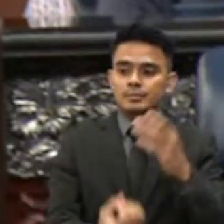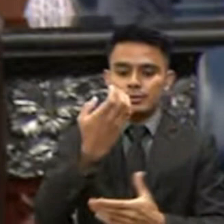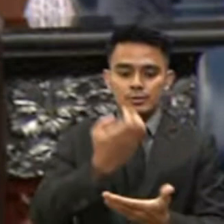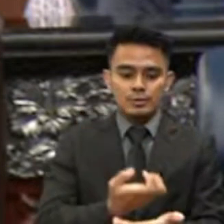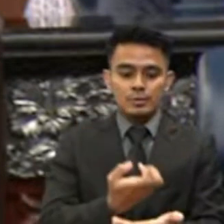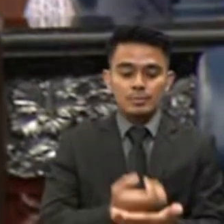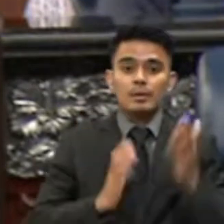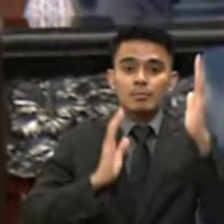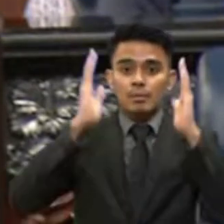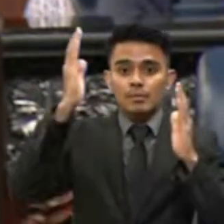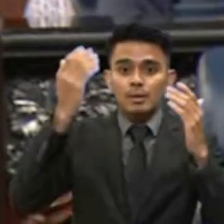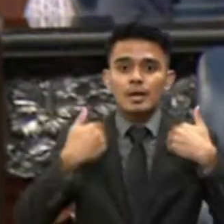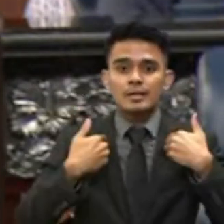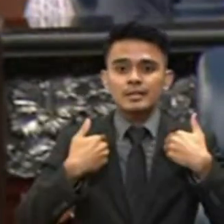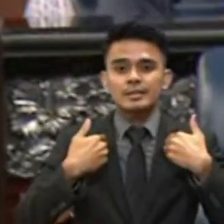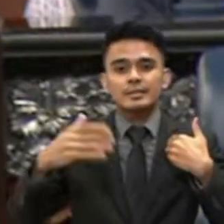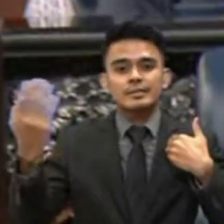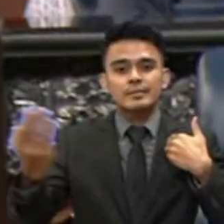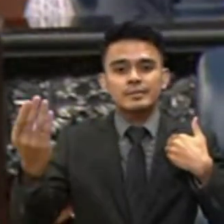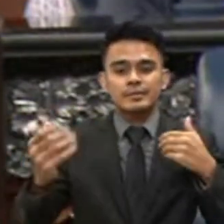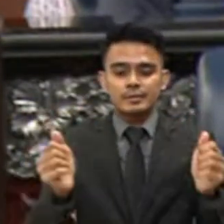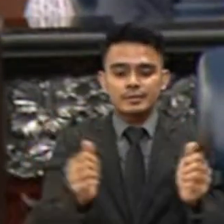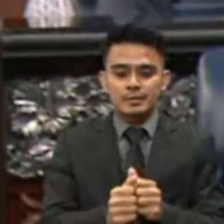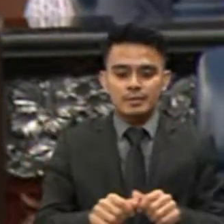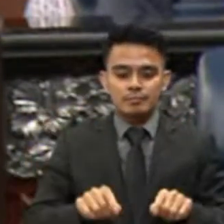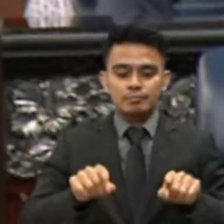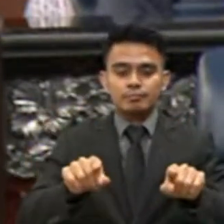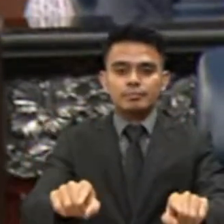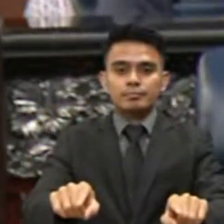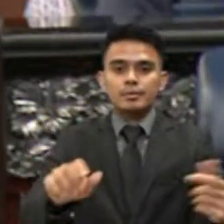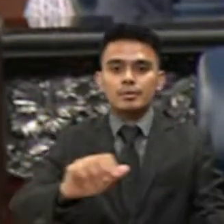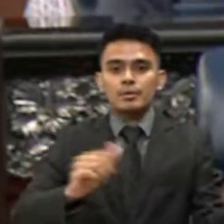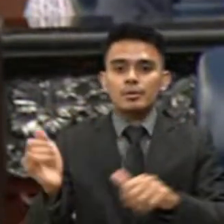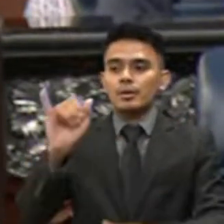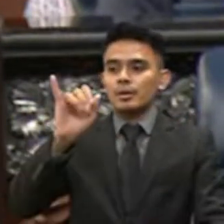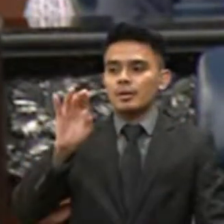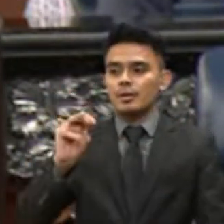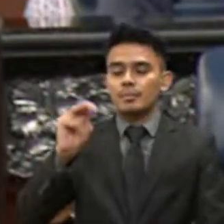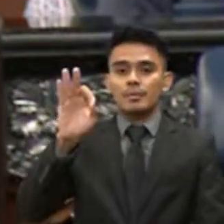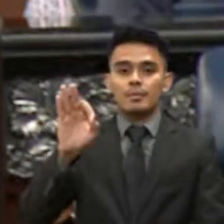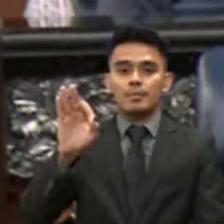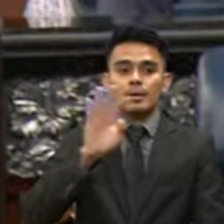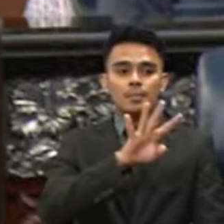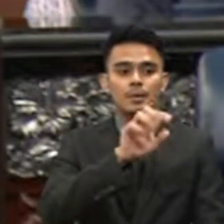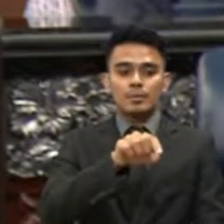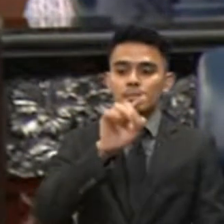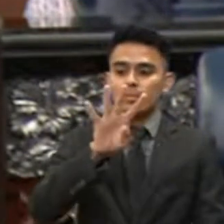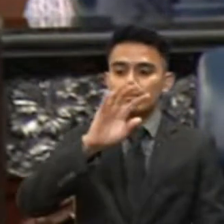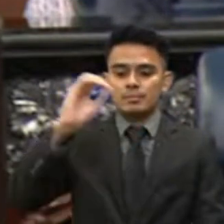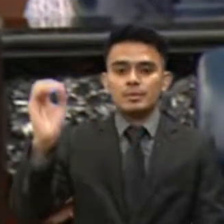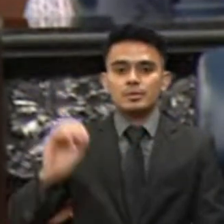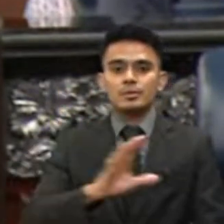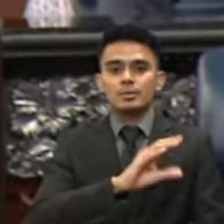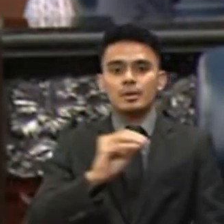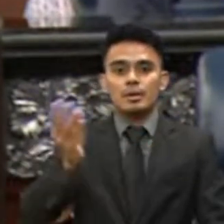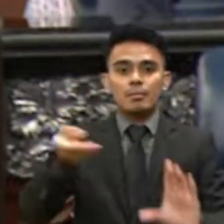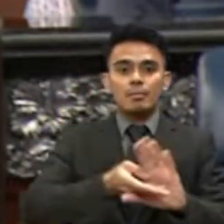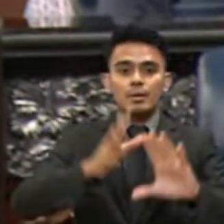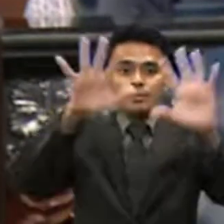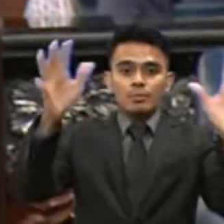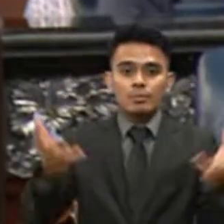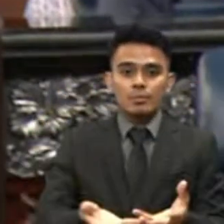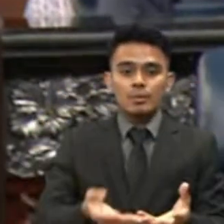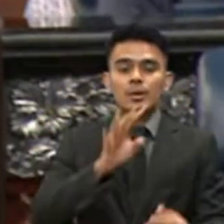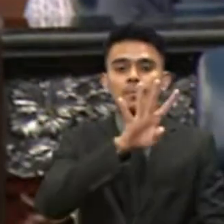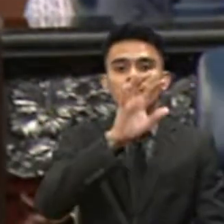Malaysia dijangkau turut menyederhanakan lari dengan unjuran oleh IMF yaitu 4 ukuran 400 dan bank dunia yaitu